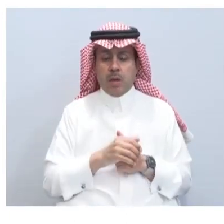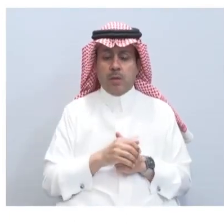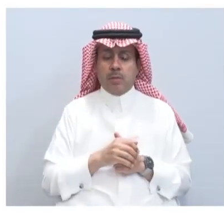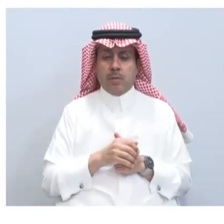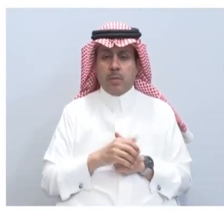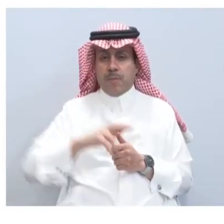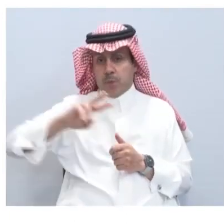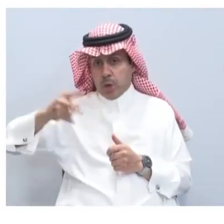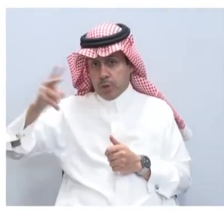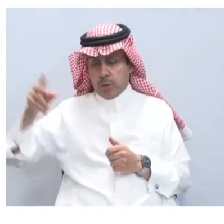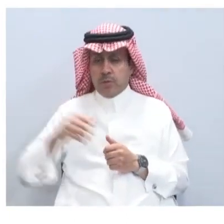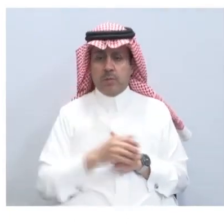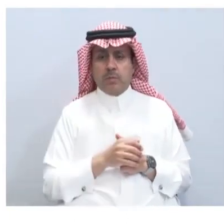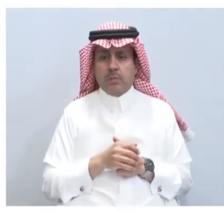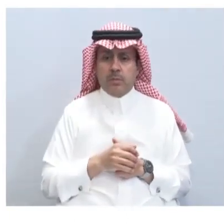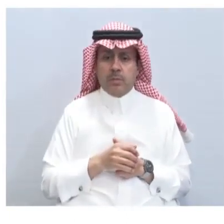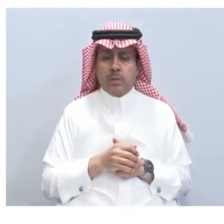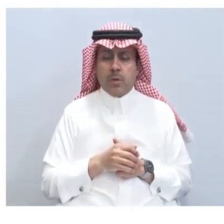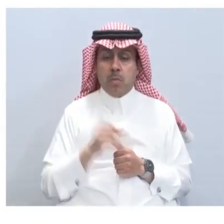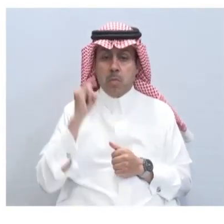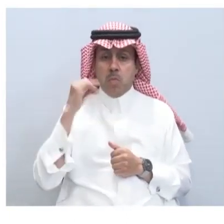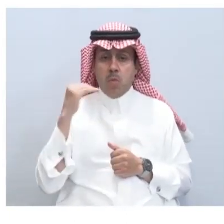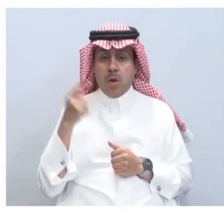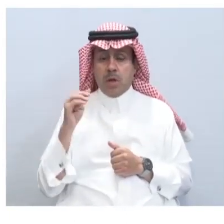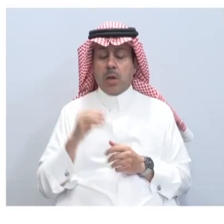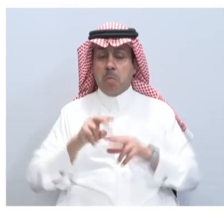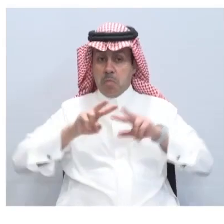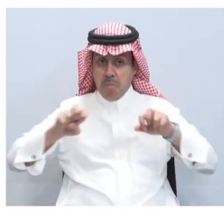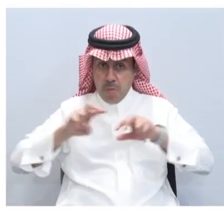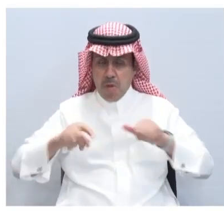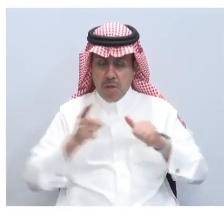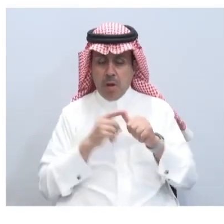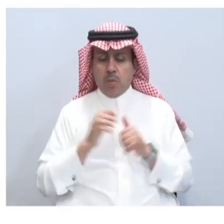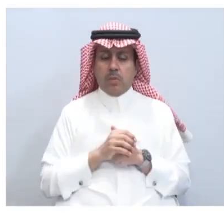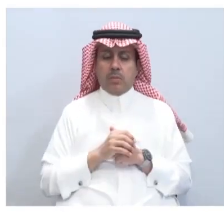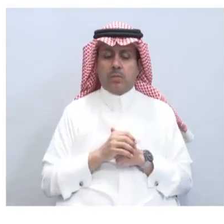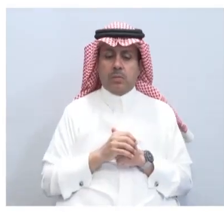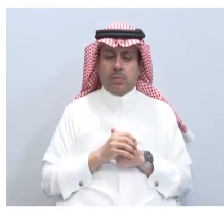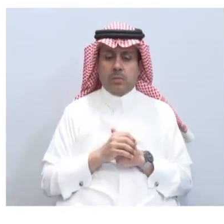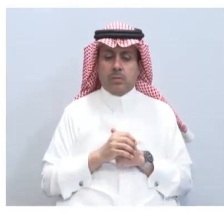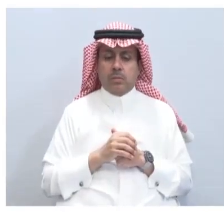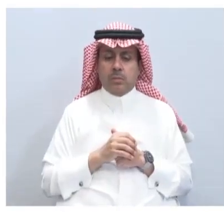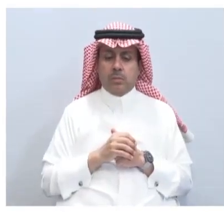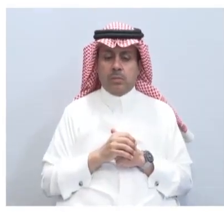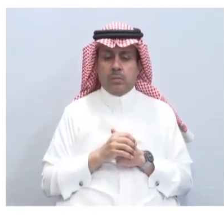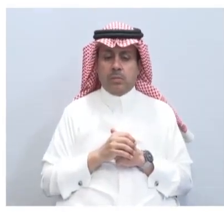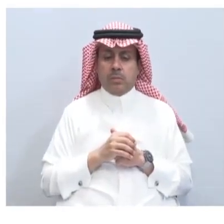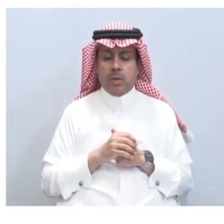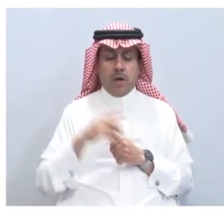فئاته ومؤهلاتهم فهو محرك البحث الاول عند الرغبه في البحث عن اي معلومات